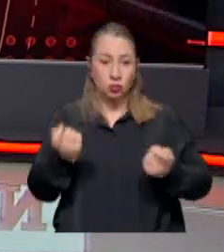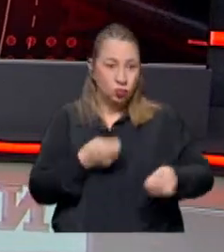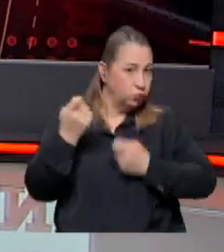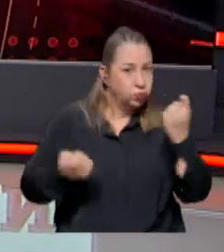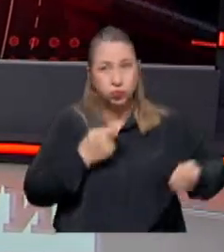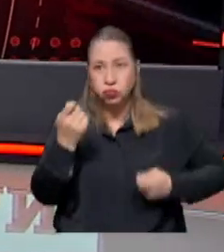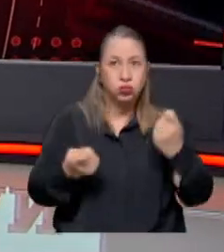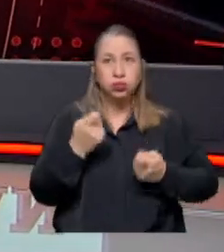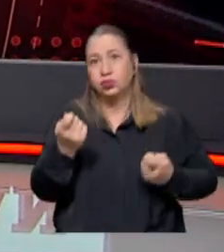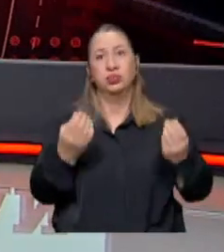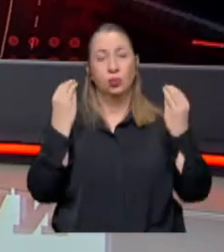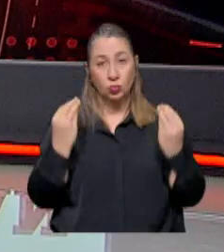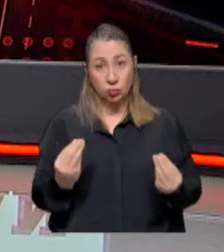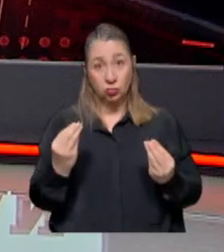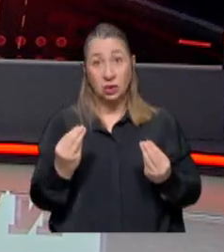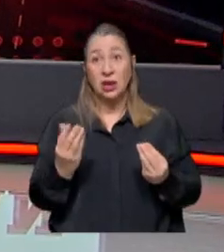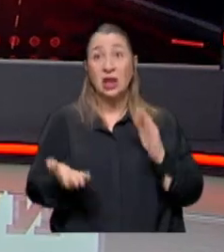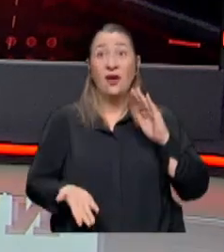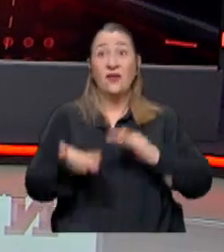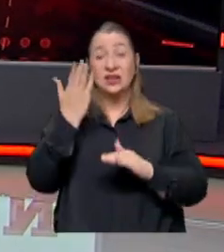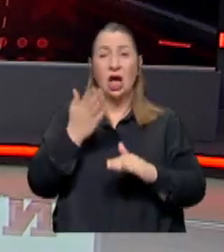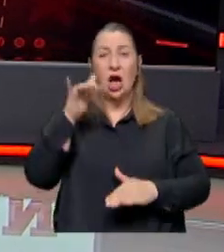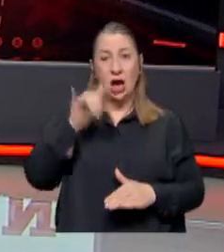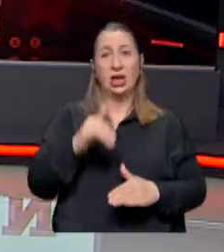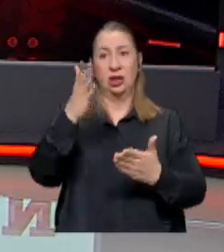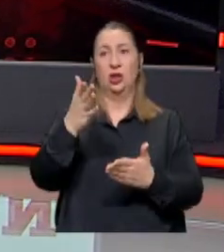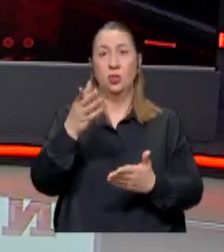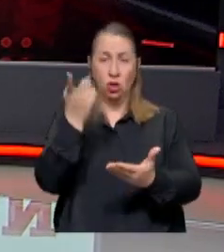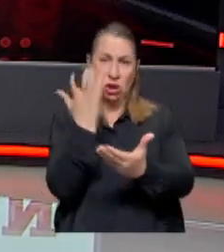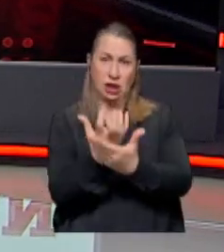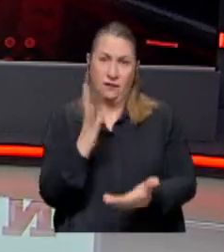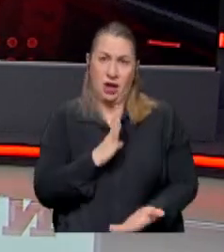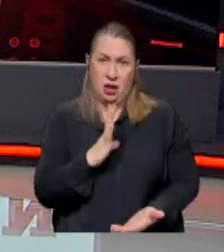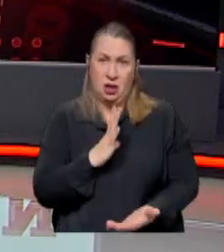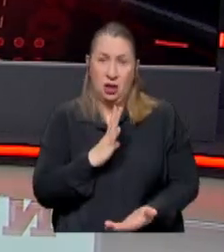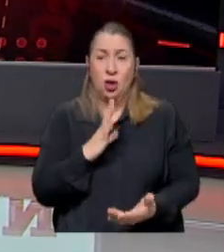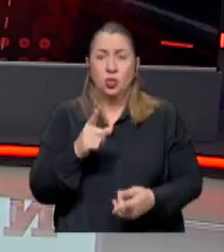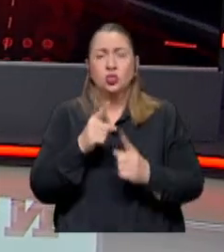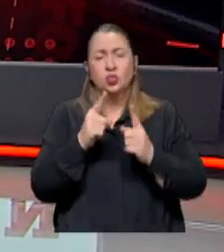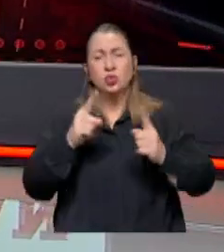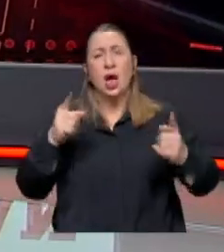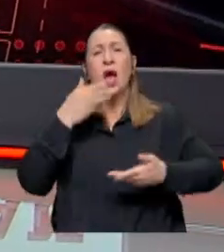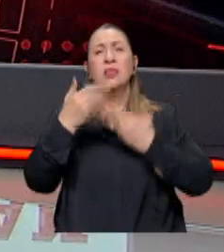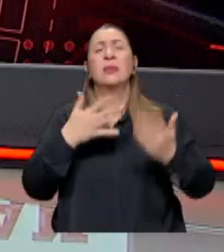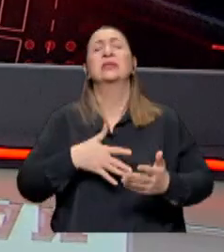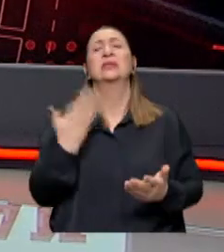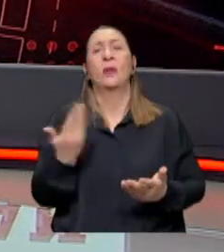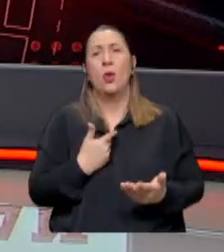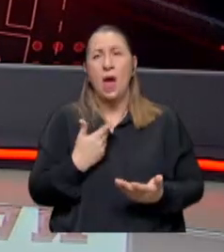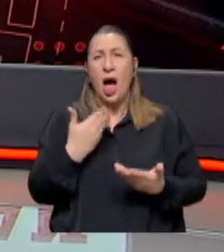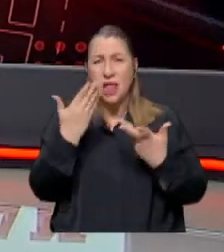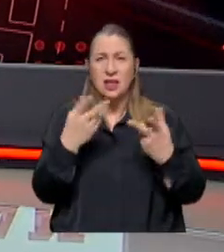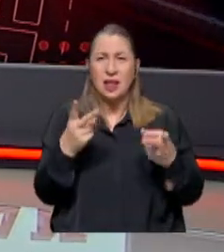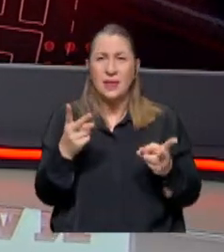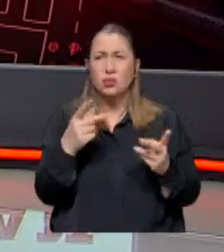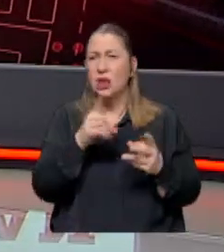Bakın, verimliliği arttı. Yani daha fazlasını hak etti. Bu kayda da geçti. Bunu burada uzun uzadıya anlatmak istemiyorum.